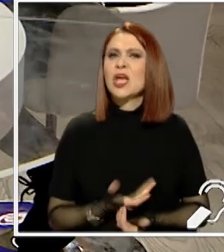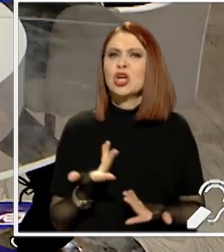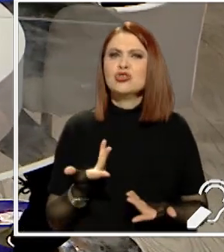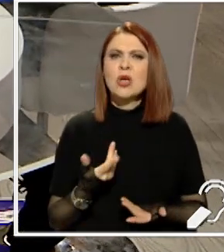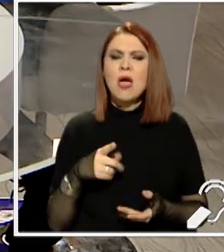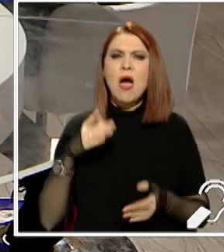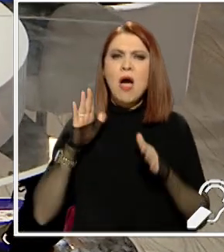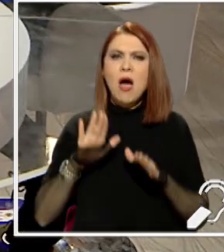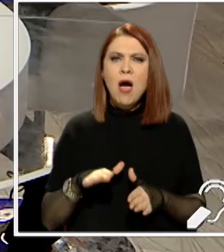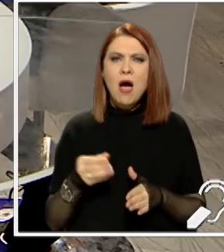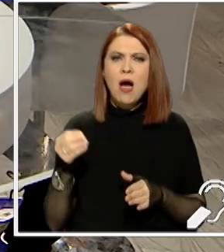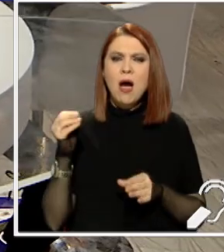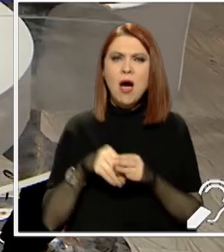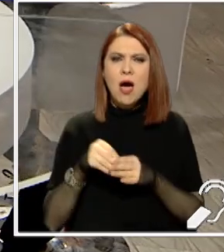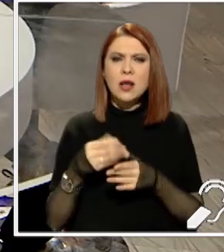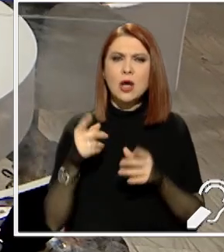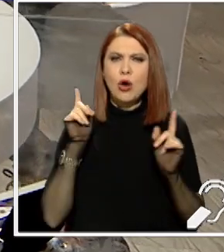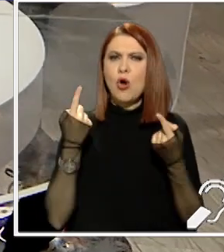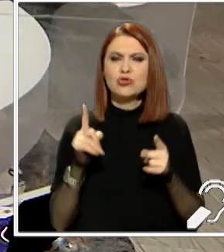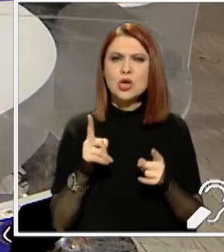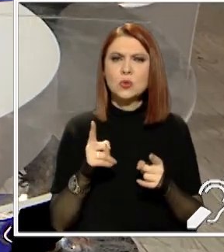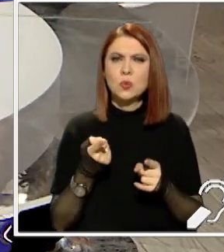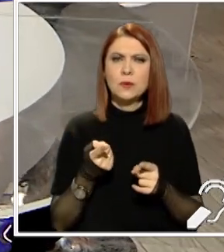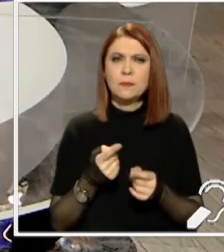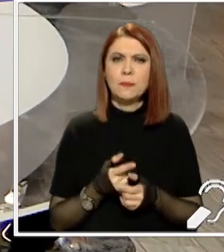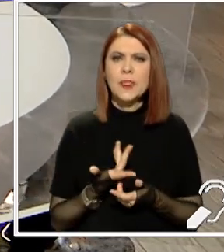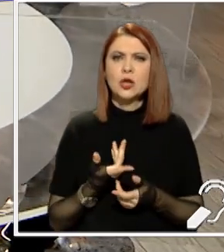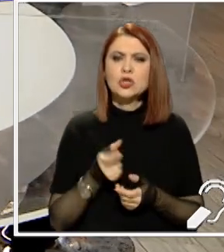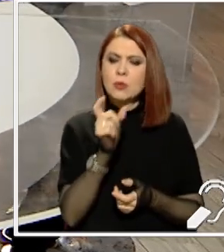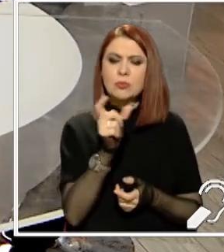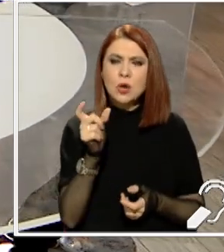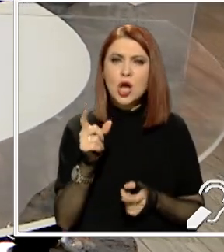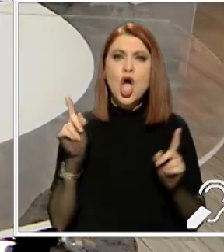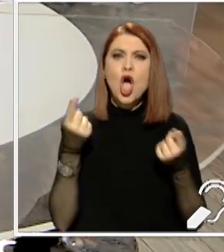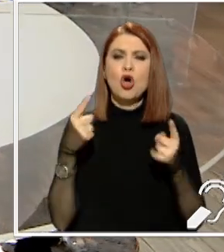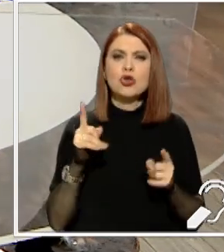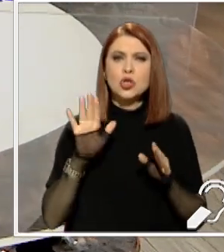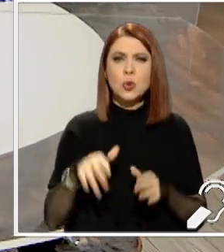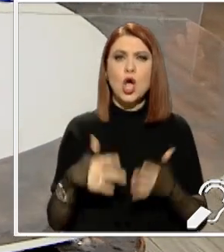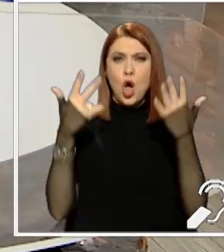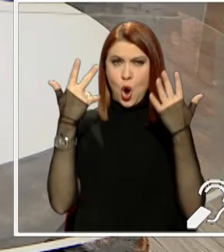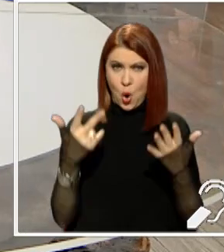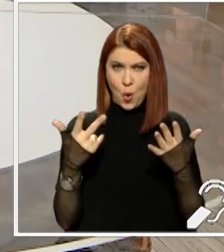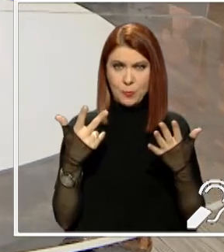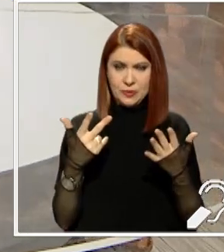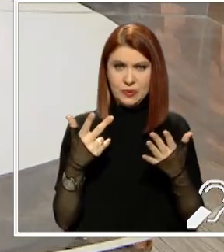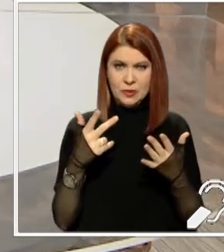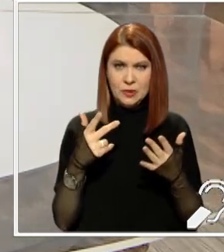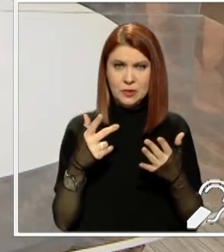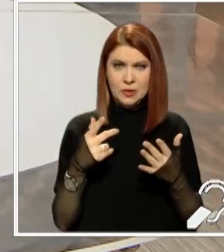Ce conține concertul? Ce bucăți muzicale concertul ați ales? Concertul conține 8